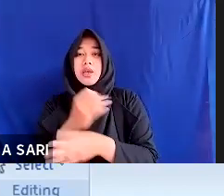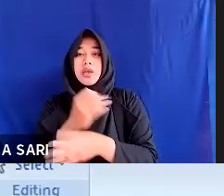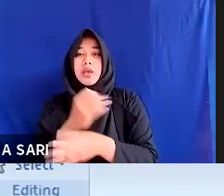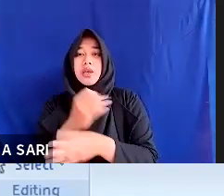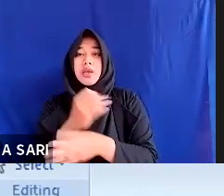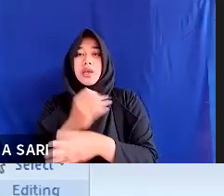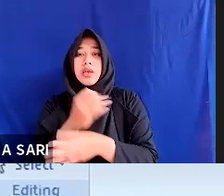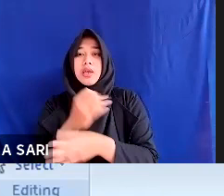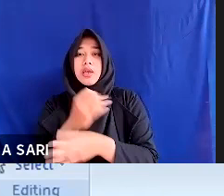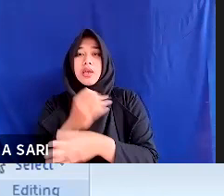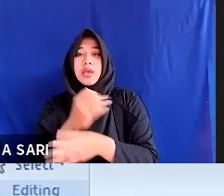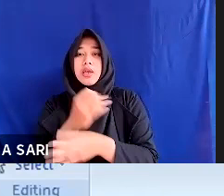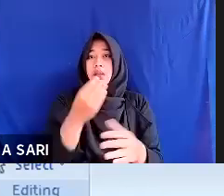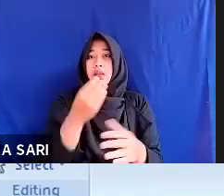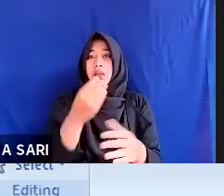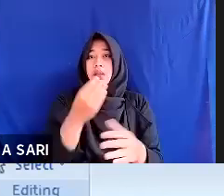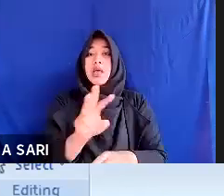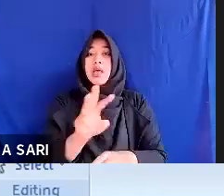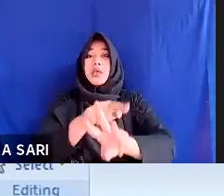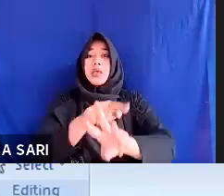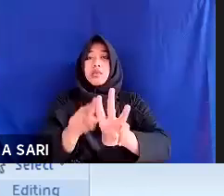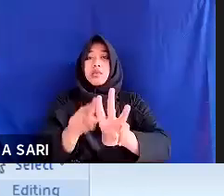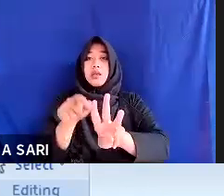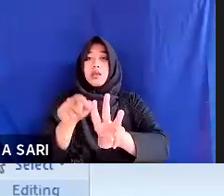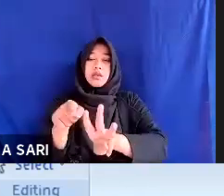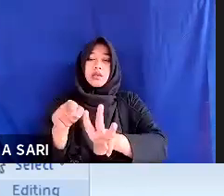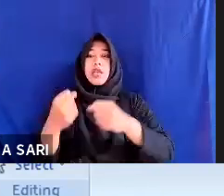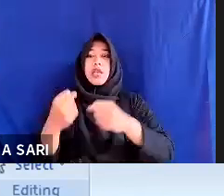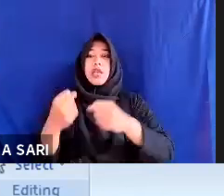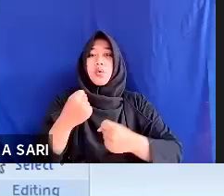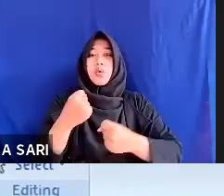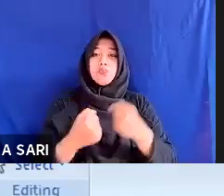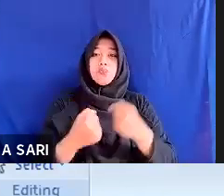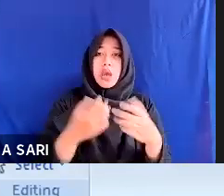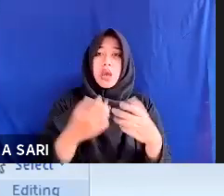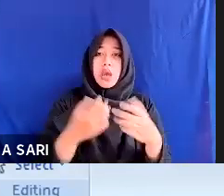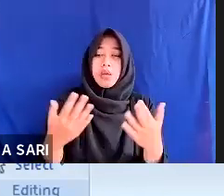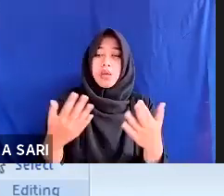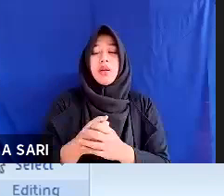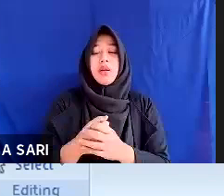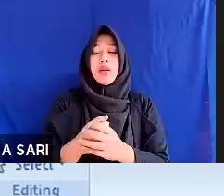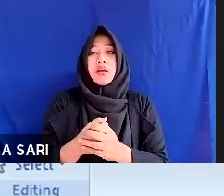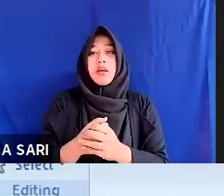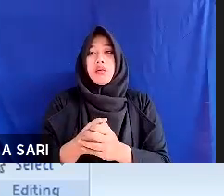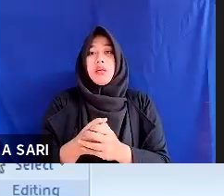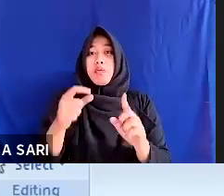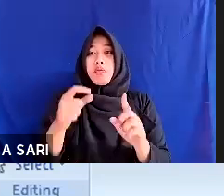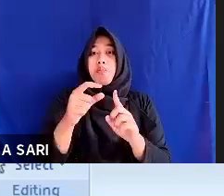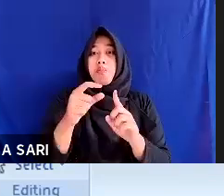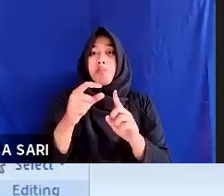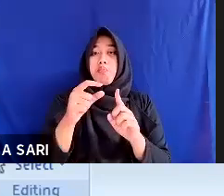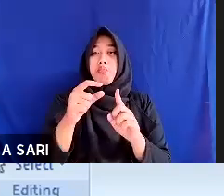kemudian dilakukan untuk mengupayakan bagaimana apa produksi, distribusi dan pengolahan pangan itu